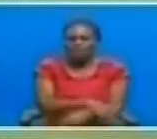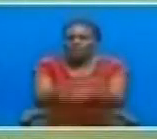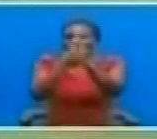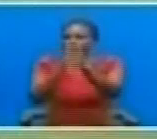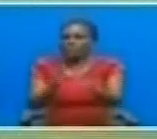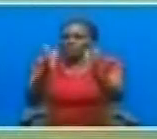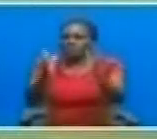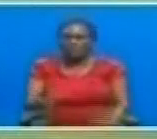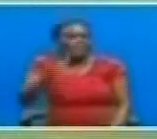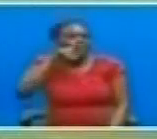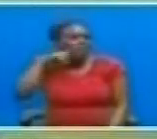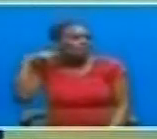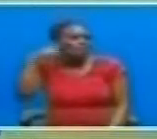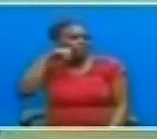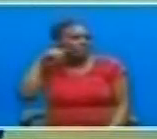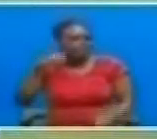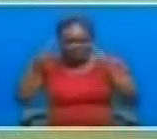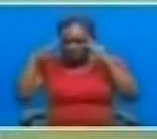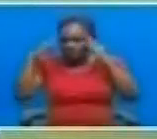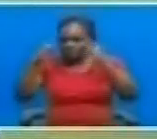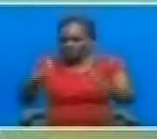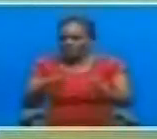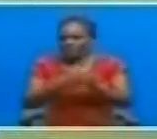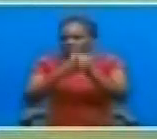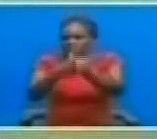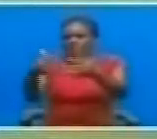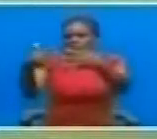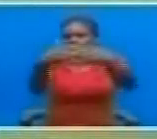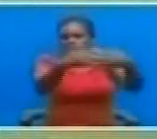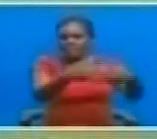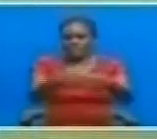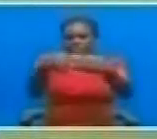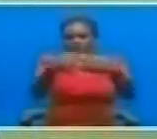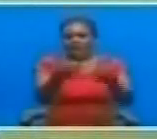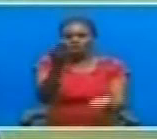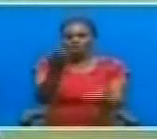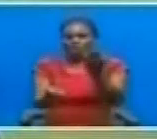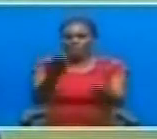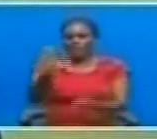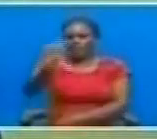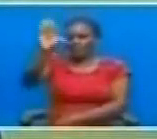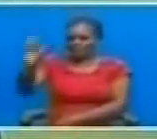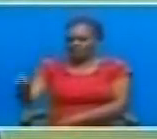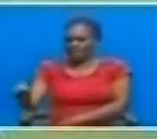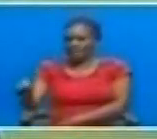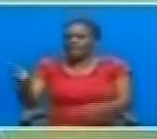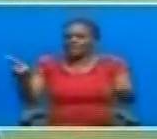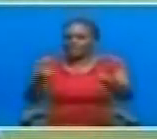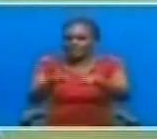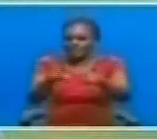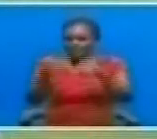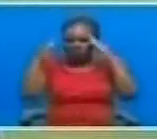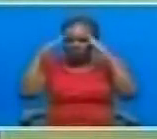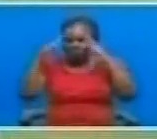Mwanahabari Lofti Matambo anaangazia tathmini ya viongozi wa Marekani wakilinganishwa na viongozi wa barani Afrika, na vile vile